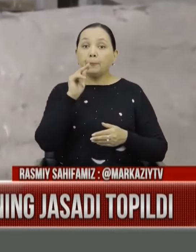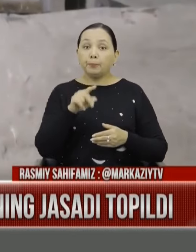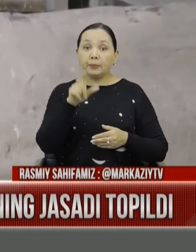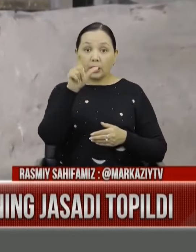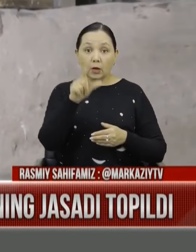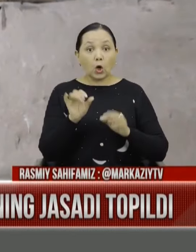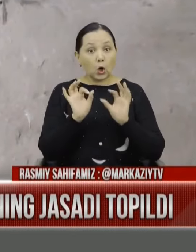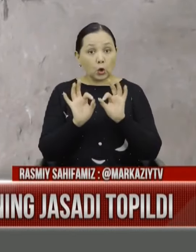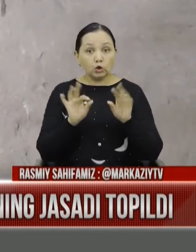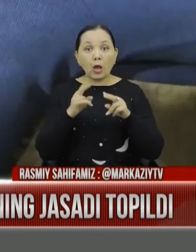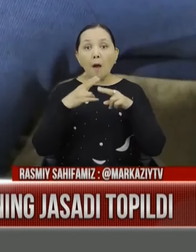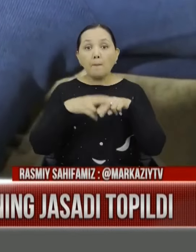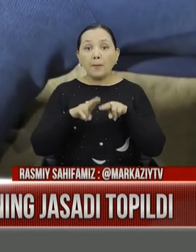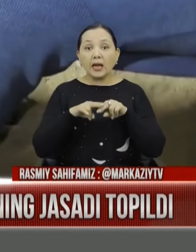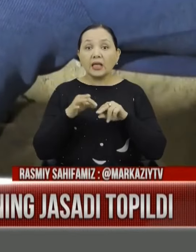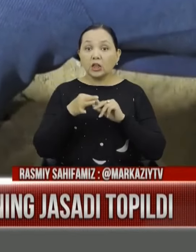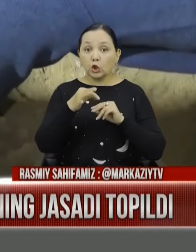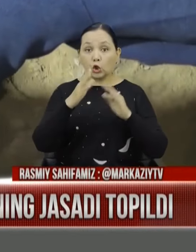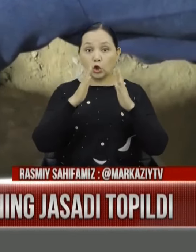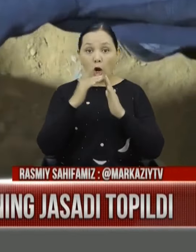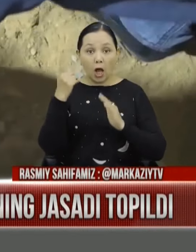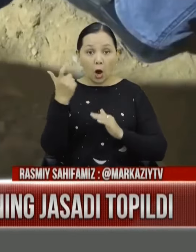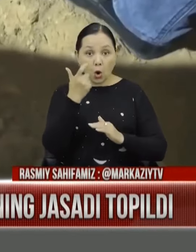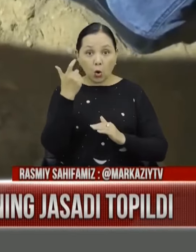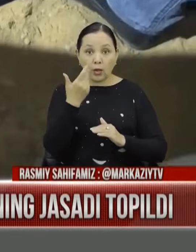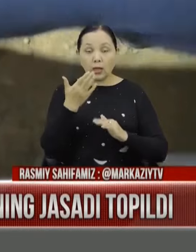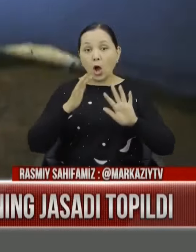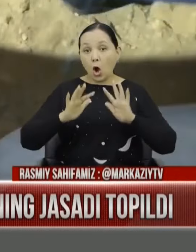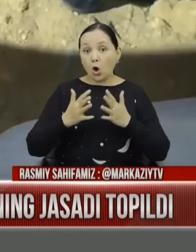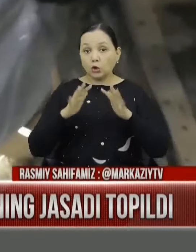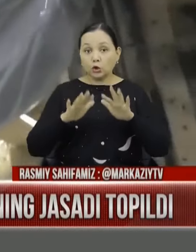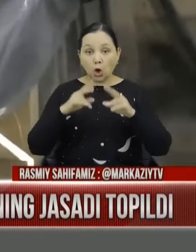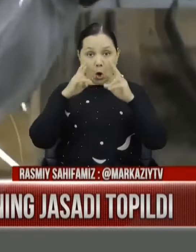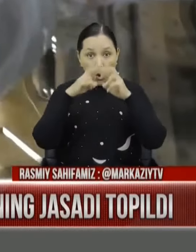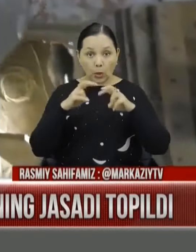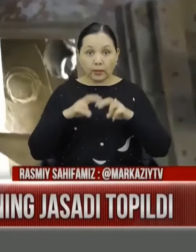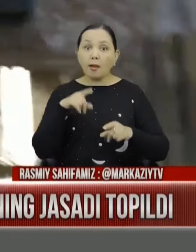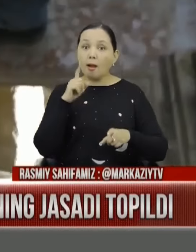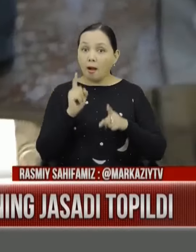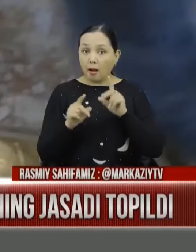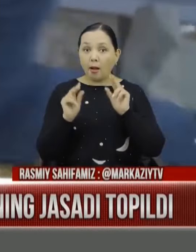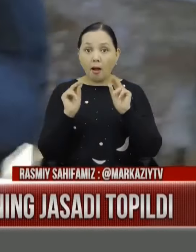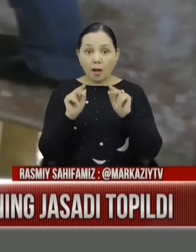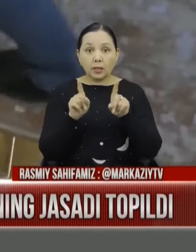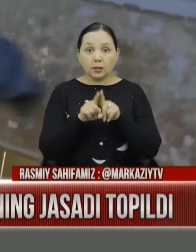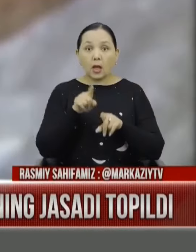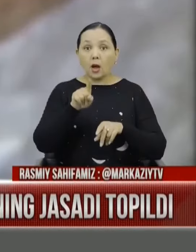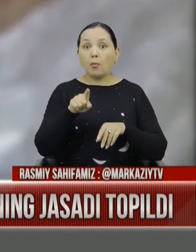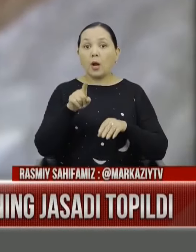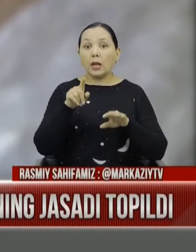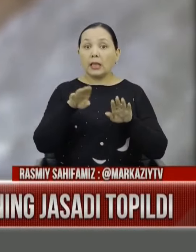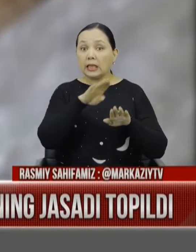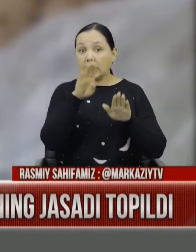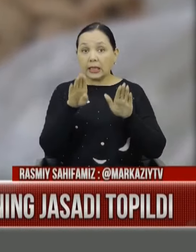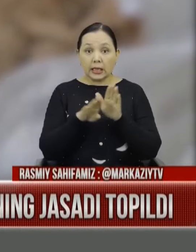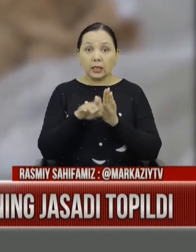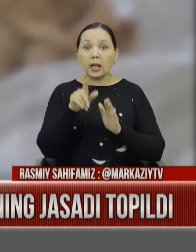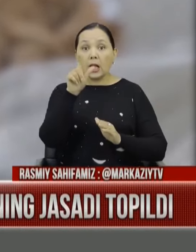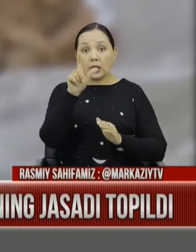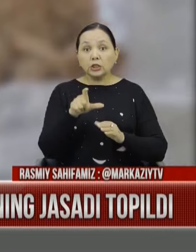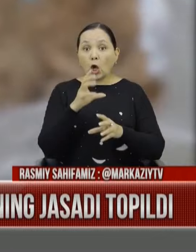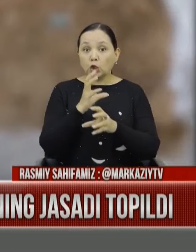ko'rsatmasiga ko'ra Parkent tumanidagi dala hovli, ya'ni hodisa joyi o'rganilganda haqiqatdan ham mazkur uyning yerto'lasida